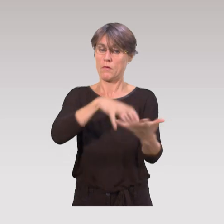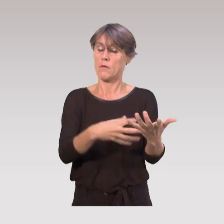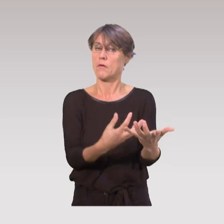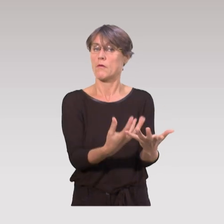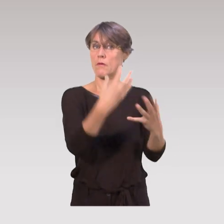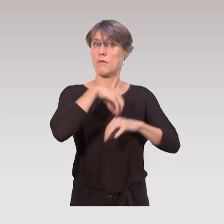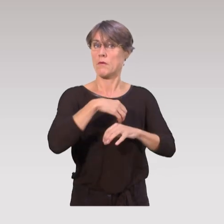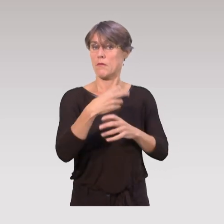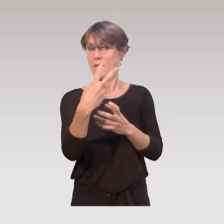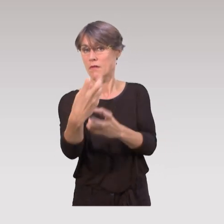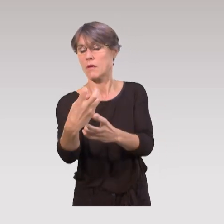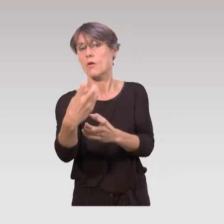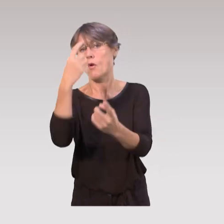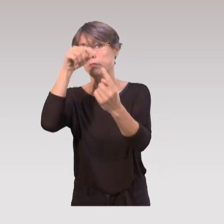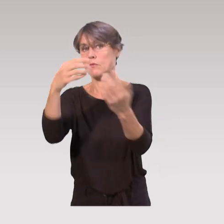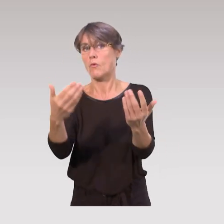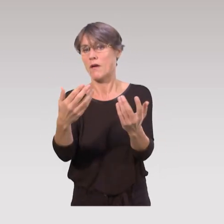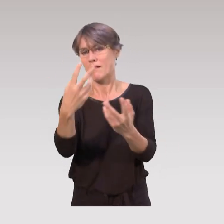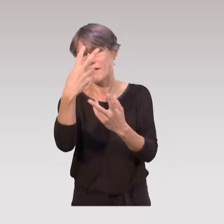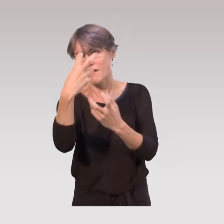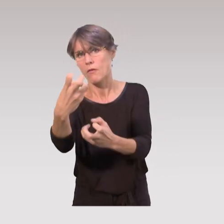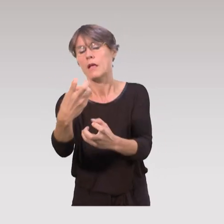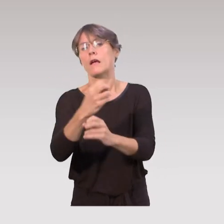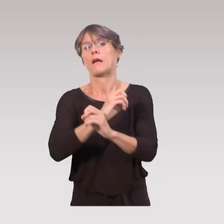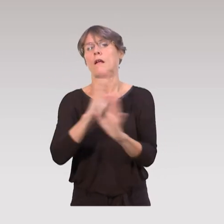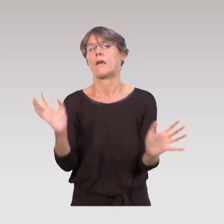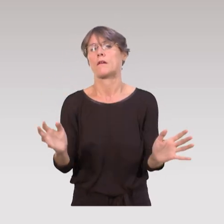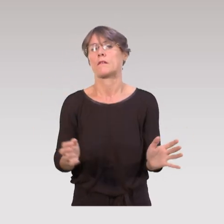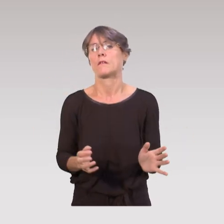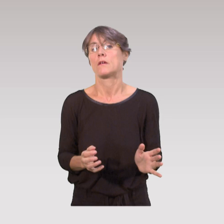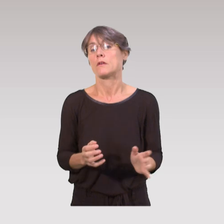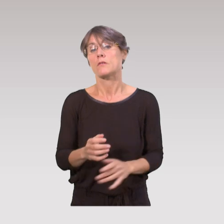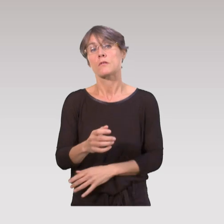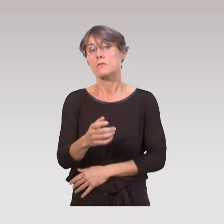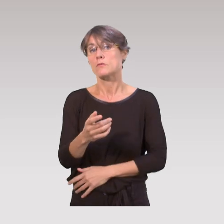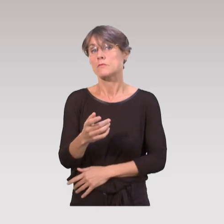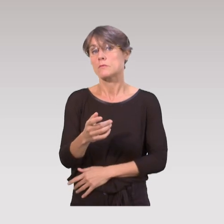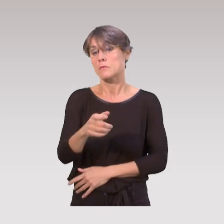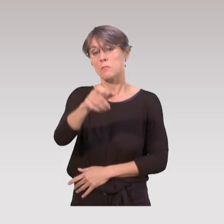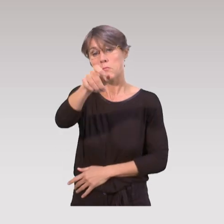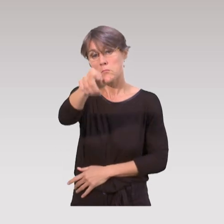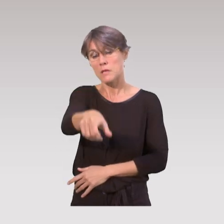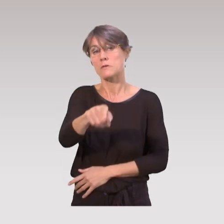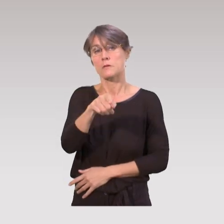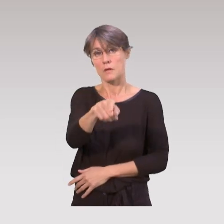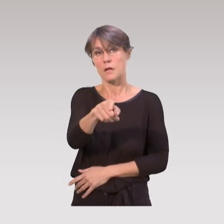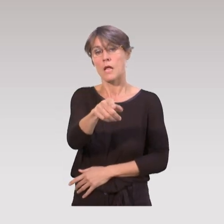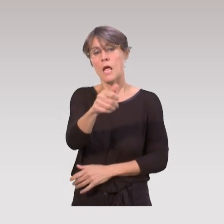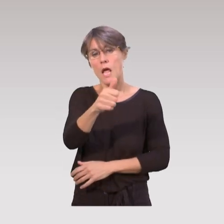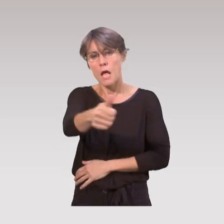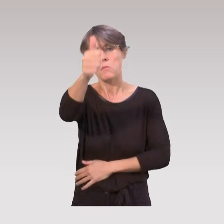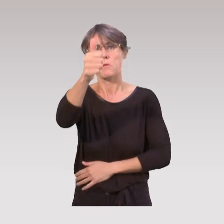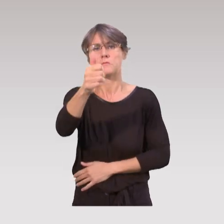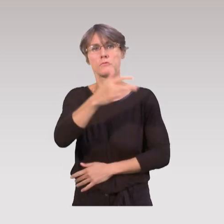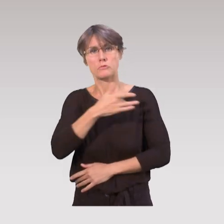veut être pro-littératie, notre principale préoccupation, c'est d'être compris et de faire en sorte que